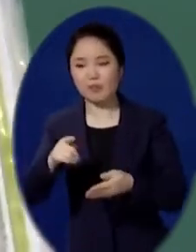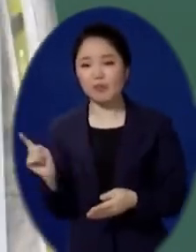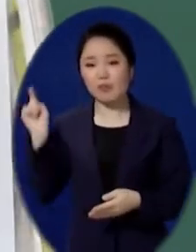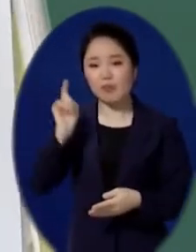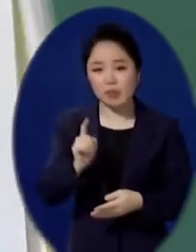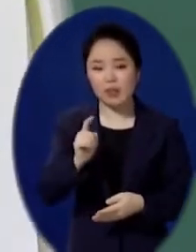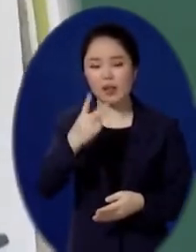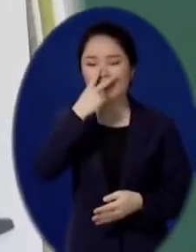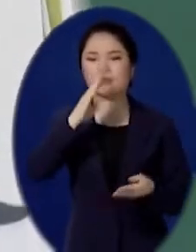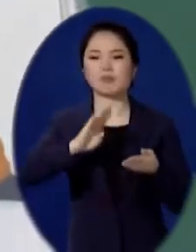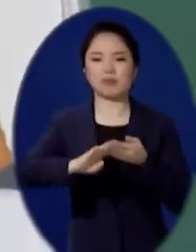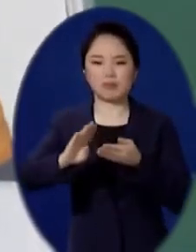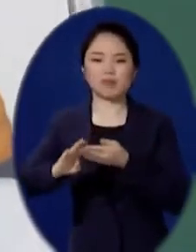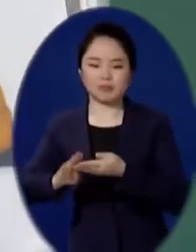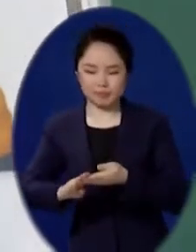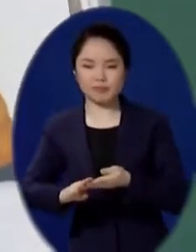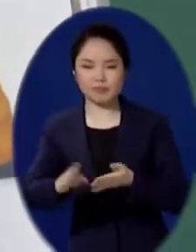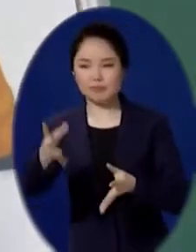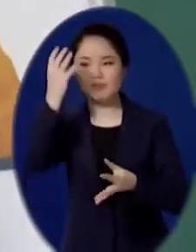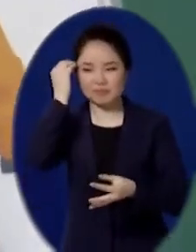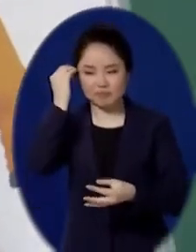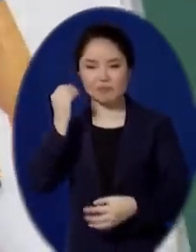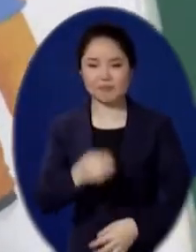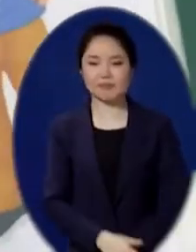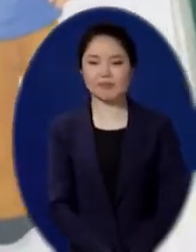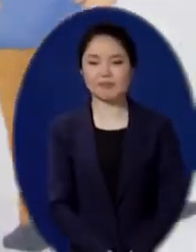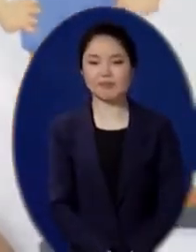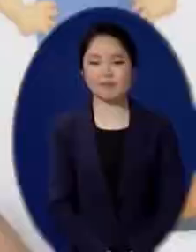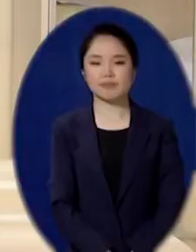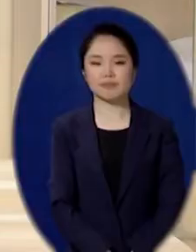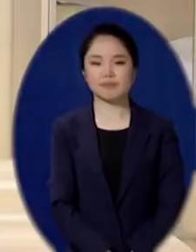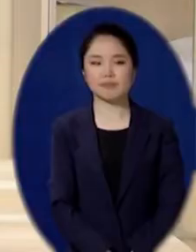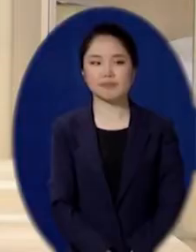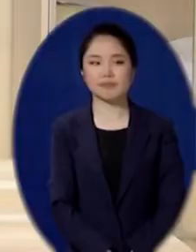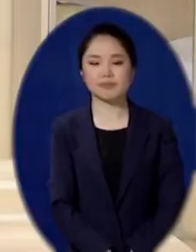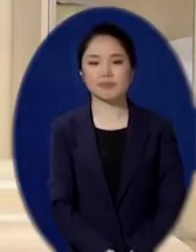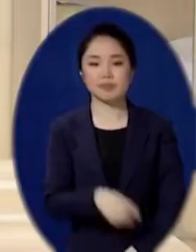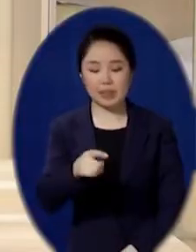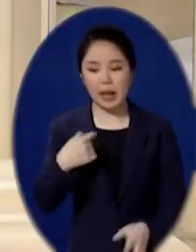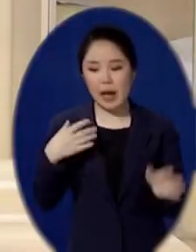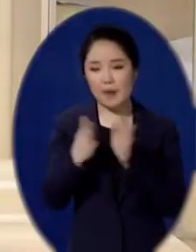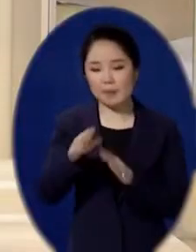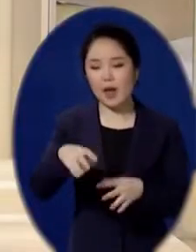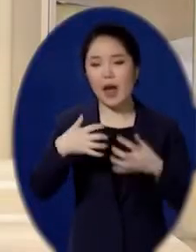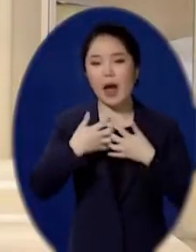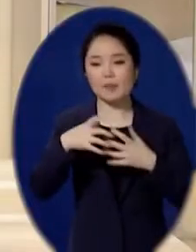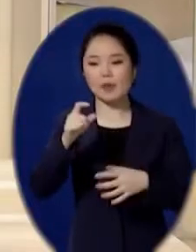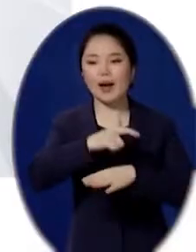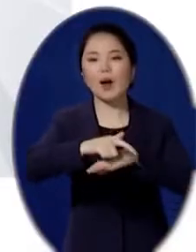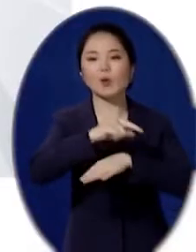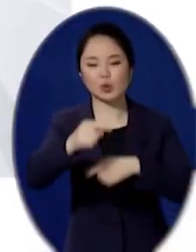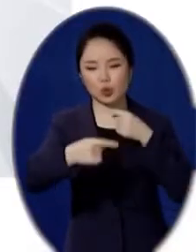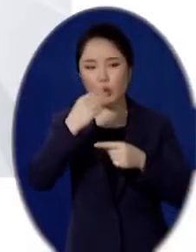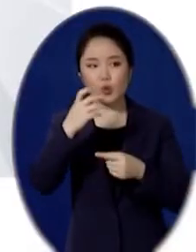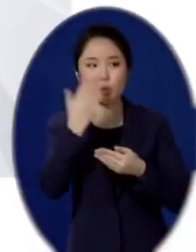ирээд амттай амдаар нь бүгдийн харлаа. За хамтдаа амтны хүрээлэн шүлгээ уншлаа.